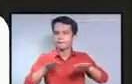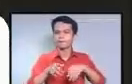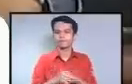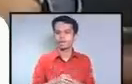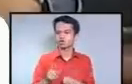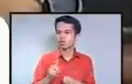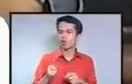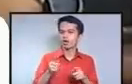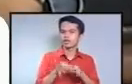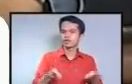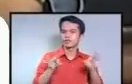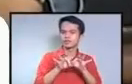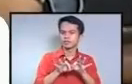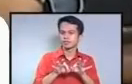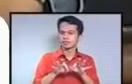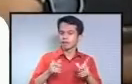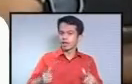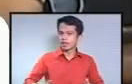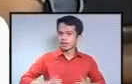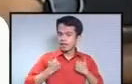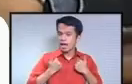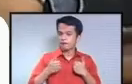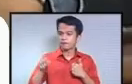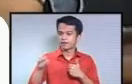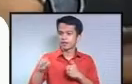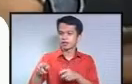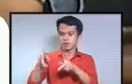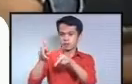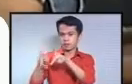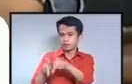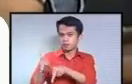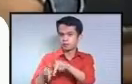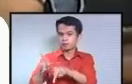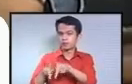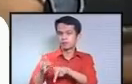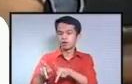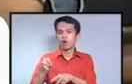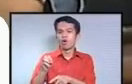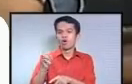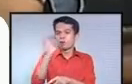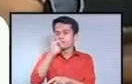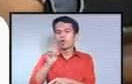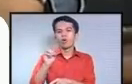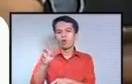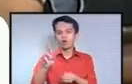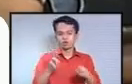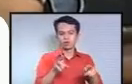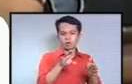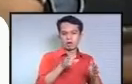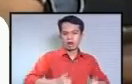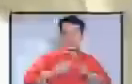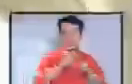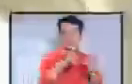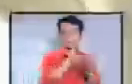inyo? Buhay ng inosenteng Pilipino o buhay ng mga kriminal? Sa